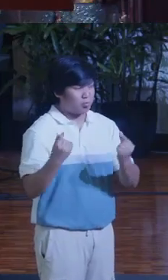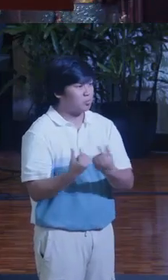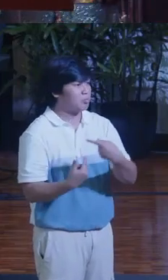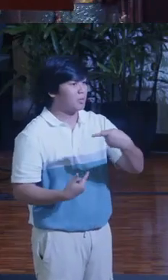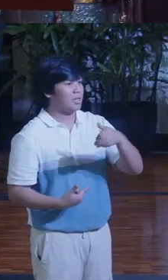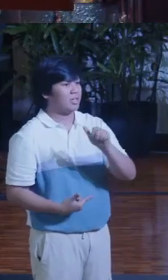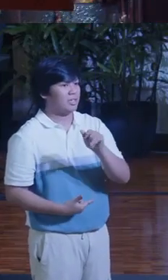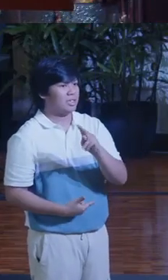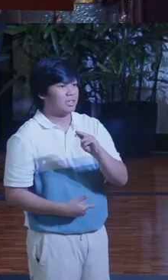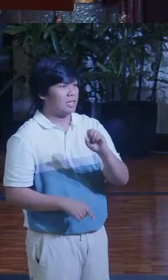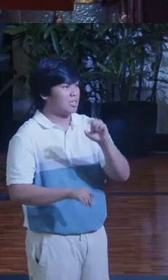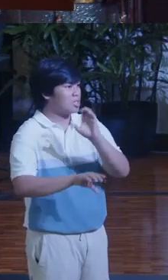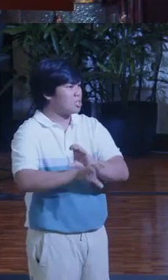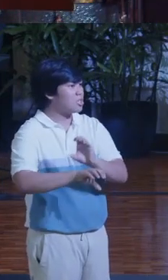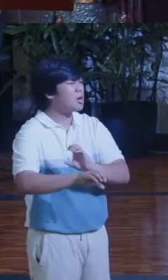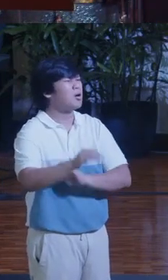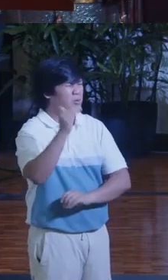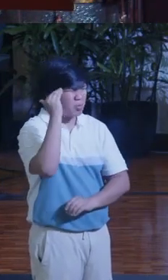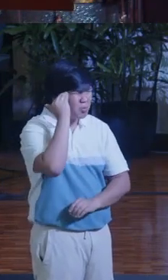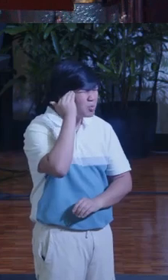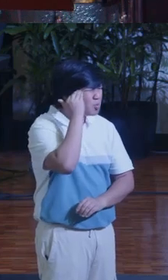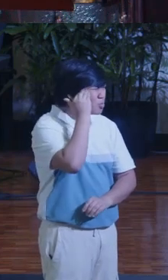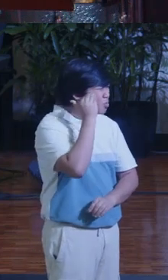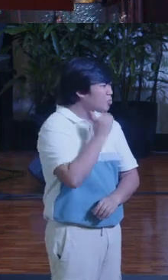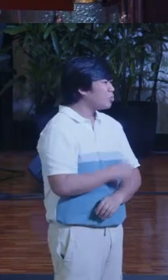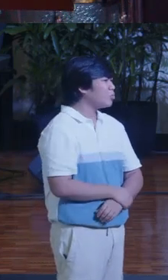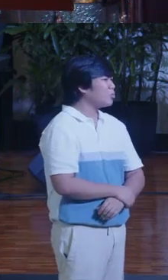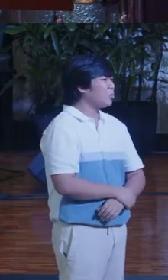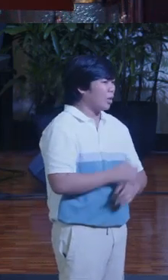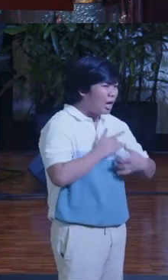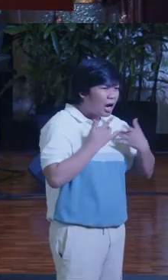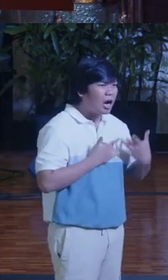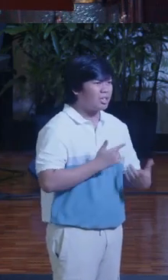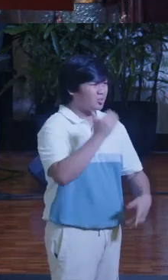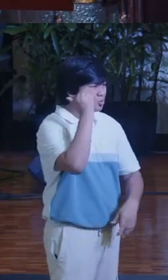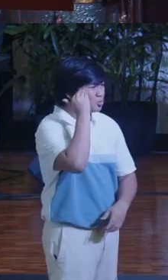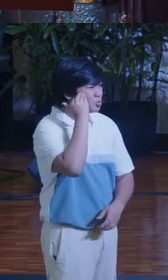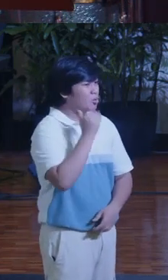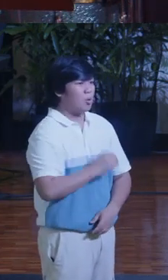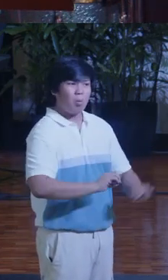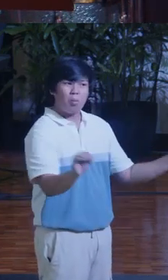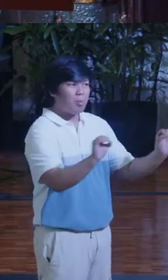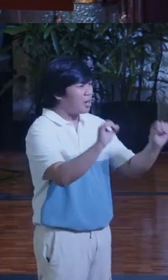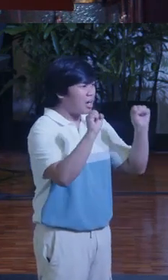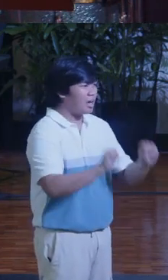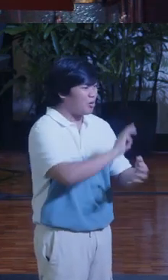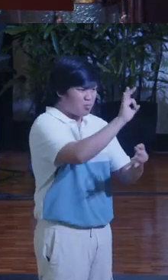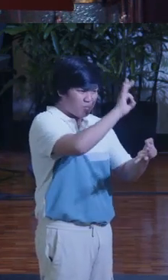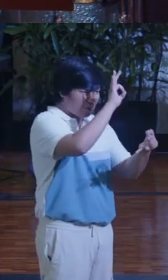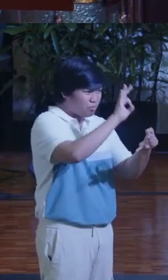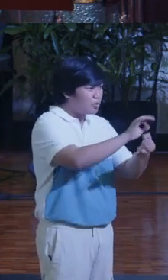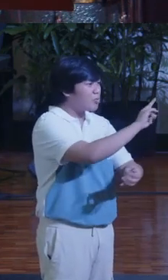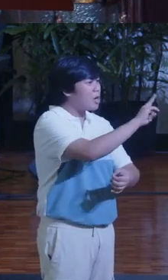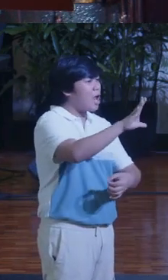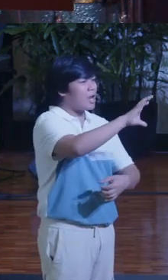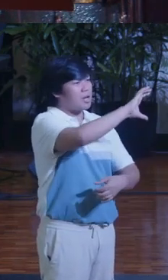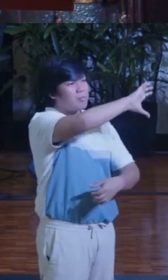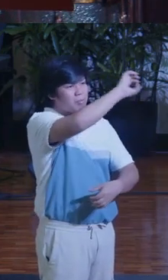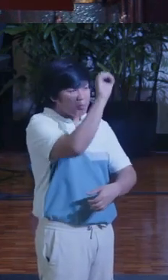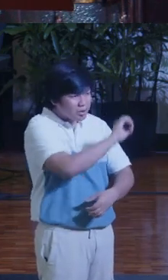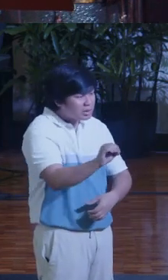Kanila nang natutunan yan sa kanilang mga puso't isipan. Pero ngayon,